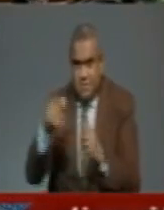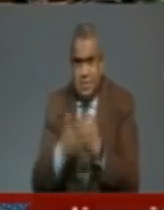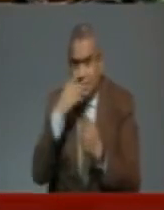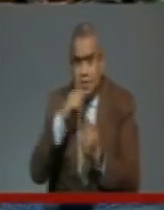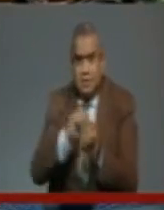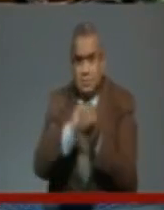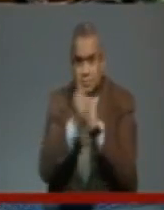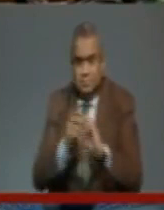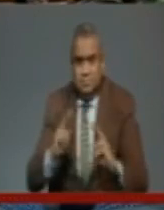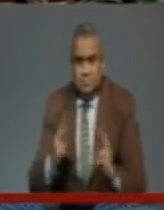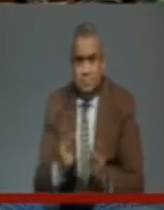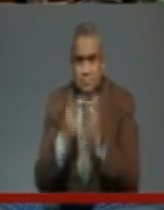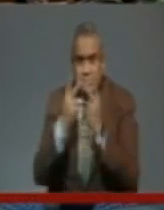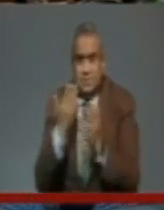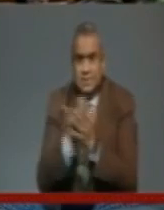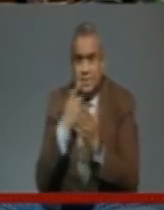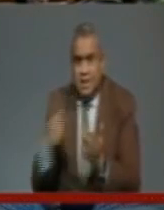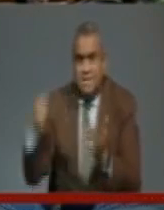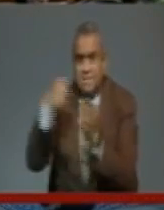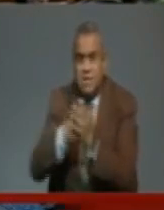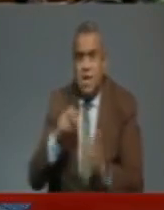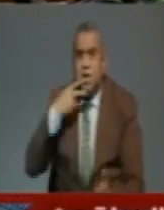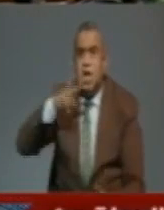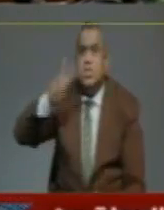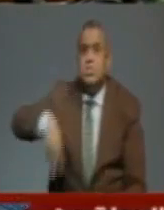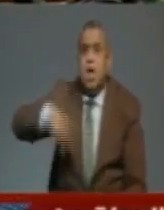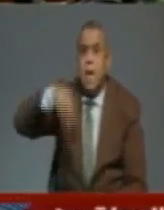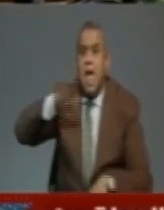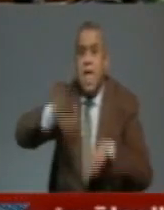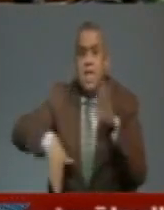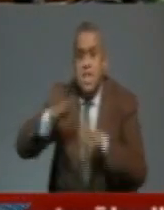عشان نضيف له 10 12 كيلو ارصفه 18 كيلو ارصفه تاني،